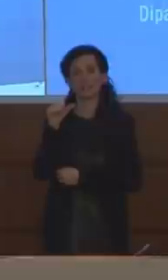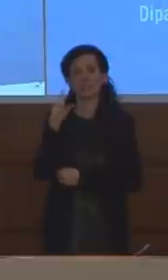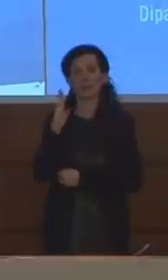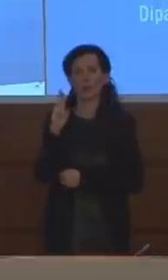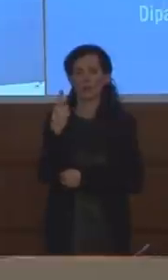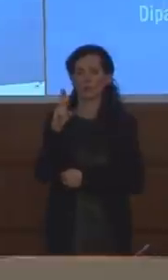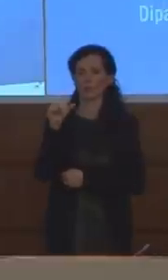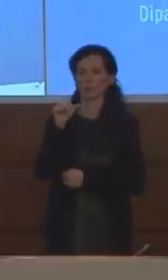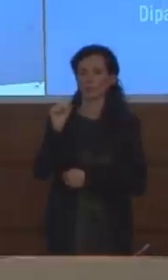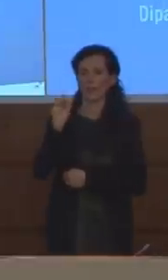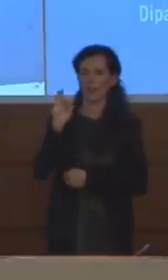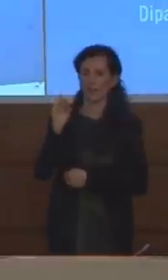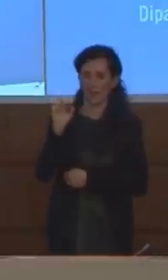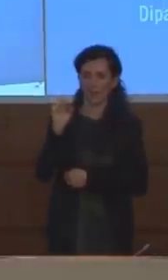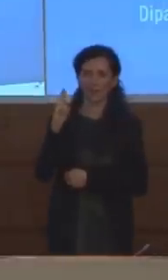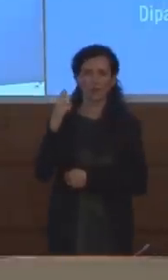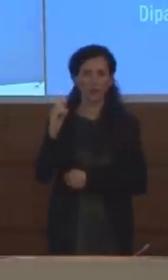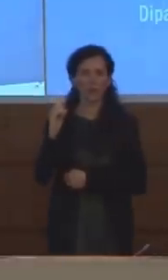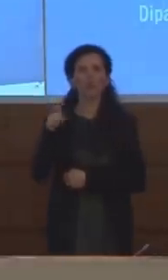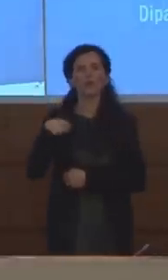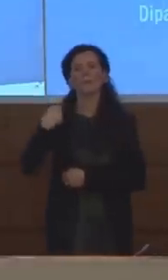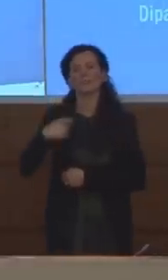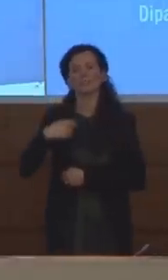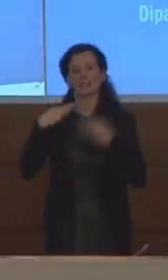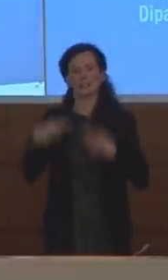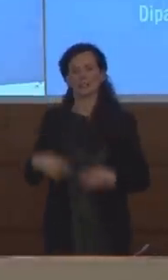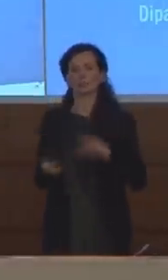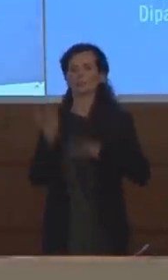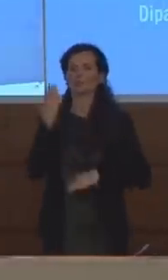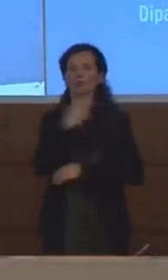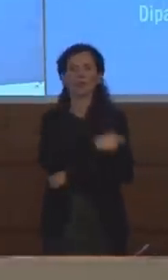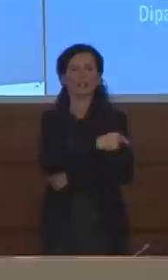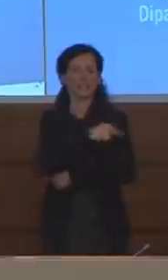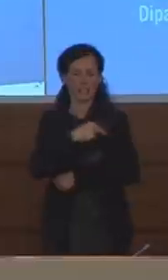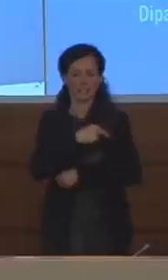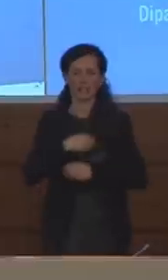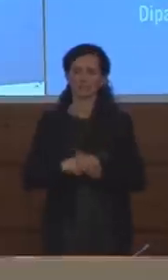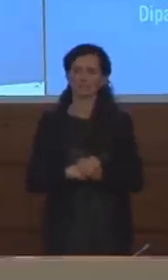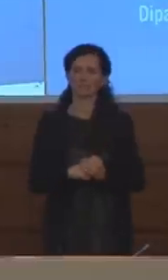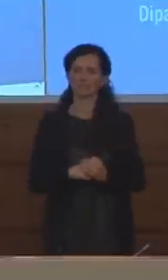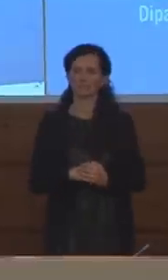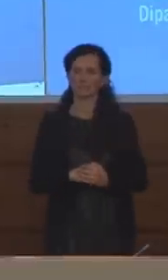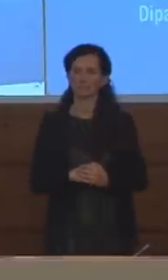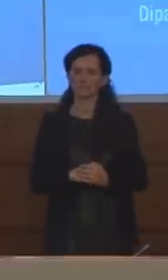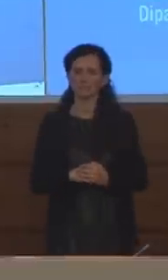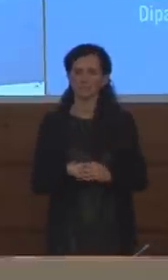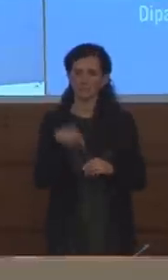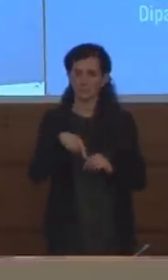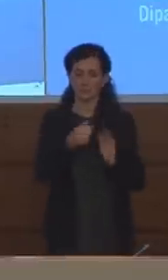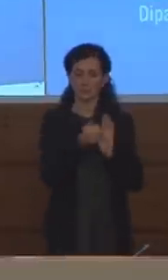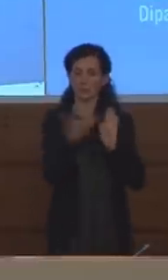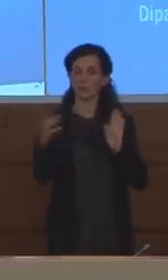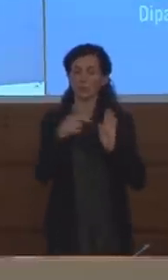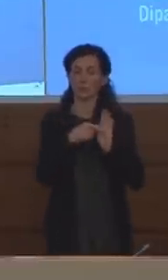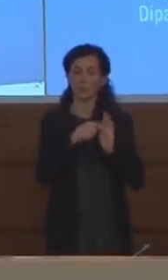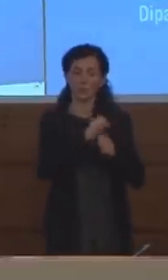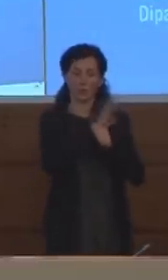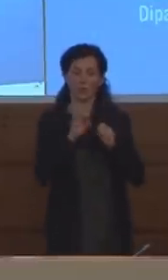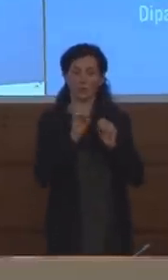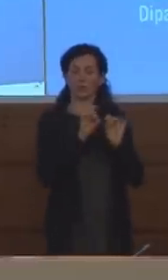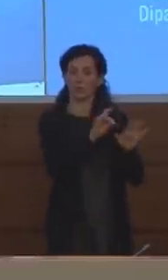che il presidente dell'istituto superiore di sanità per quanto riguarda i dati di oggi il totale delle persone attualmente